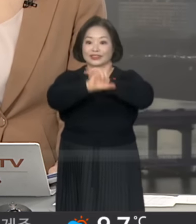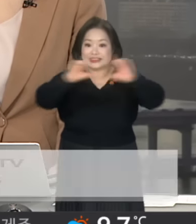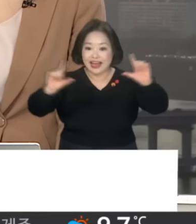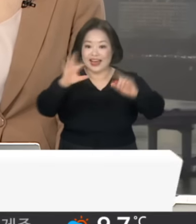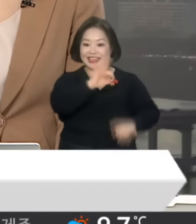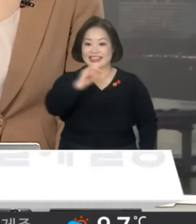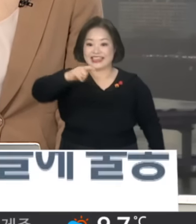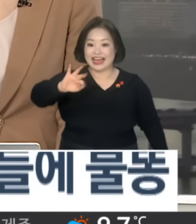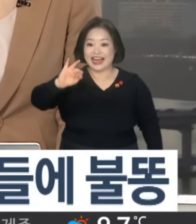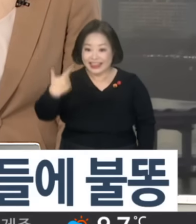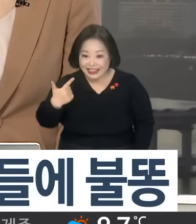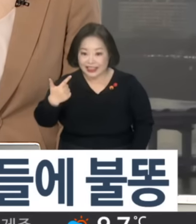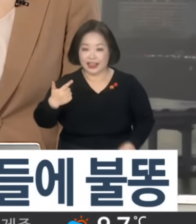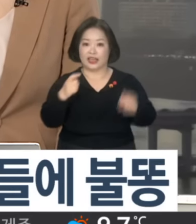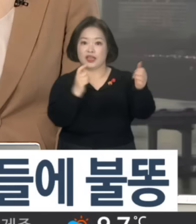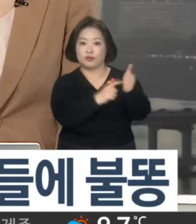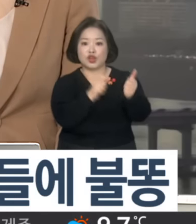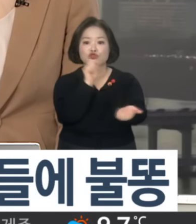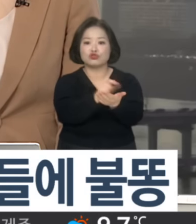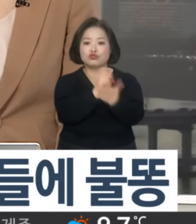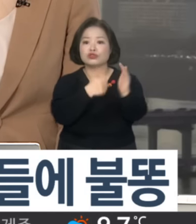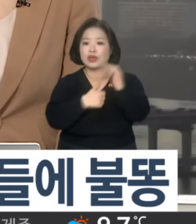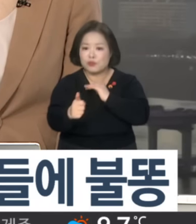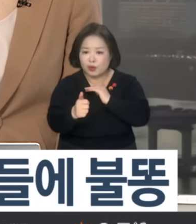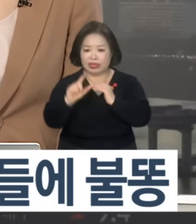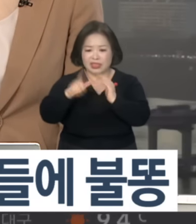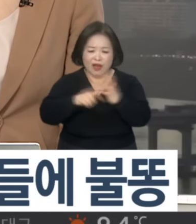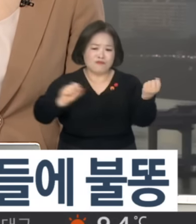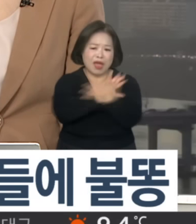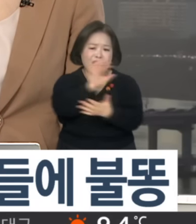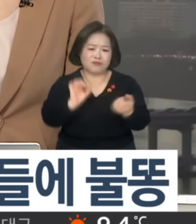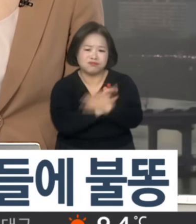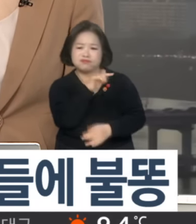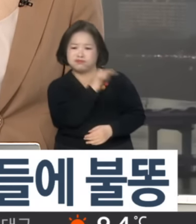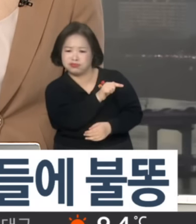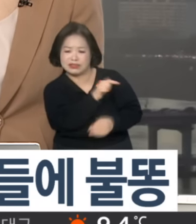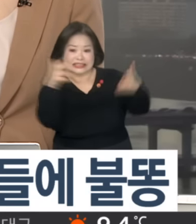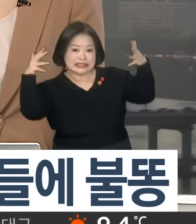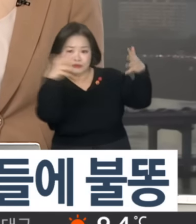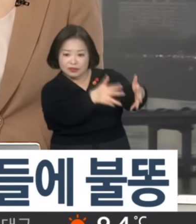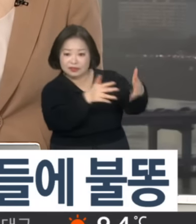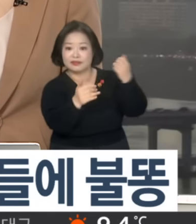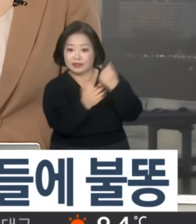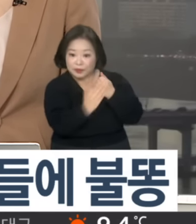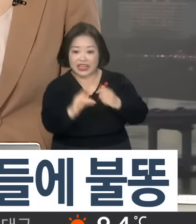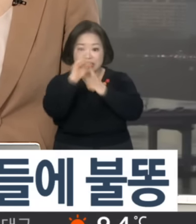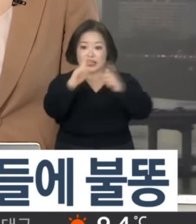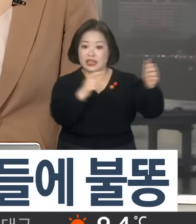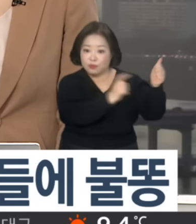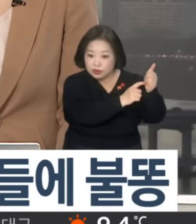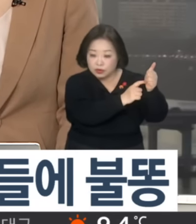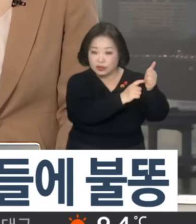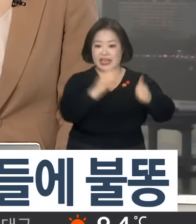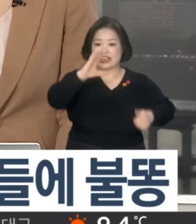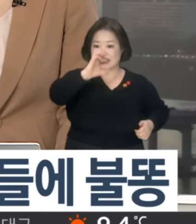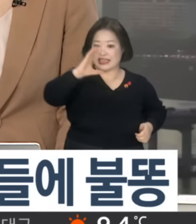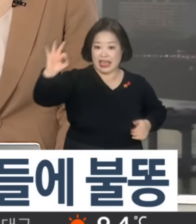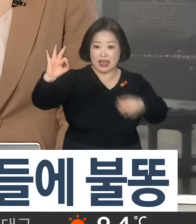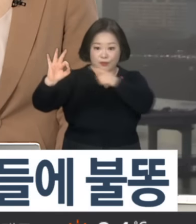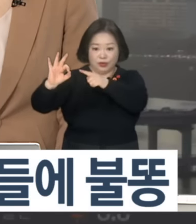네 축구스타 이강인이 축구 대표팀 내 네분 사태의 중심선 가운데 이강인을 광고 모델로 내세운